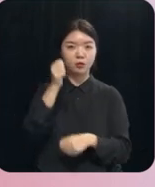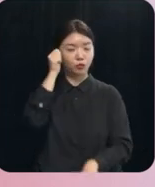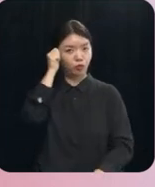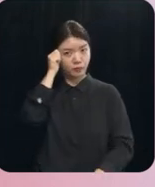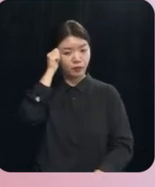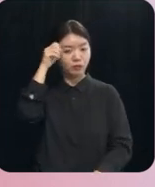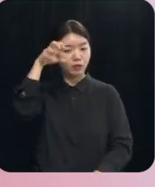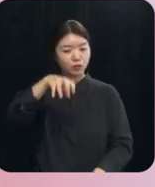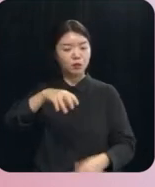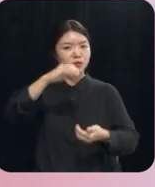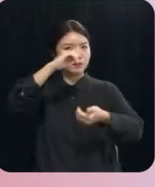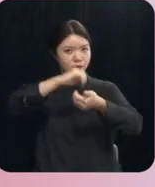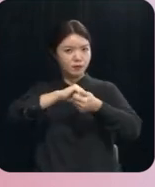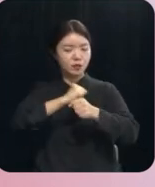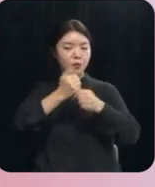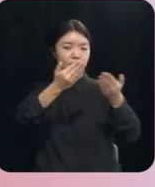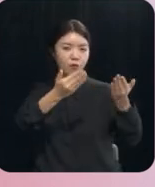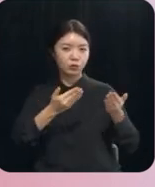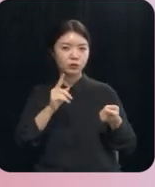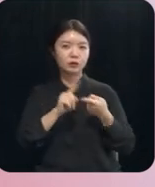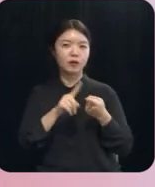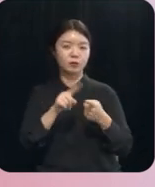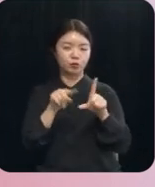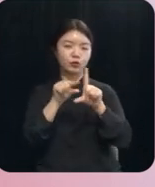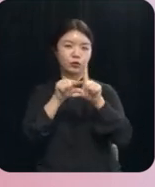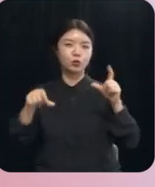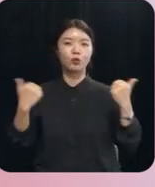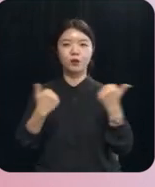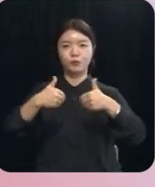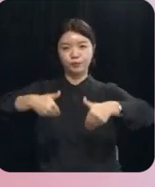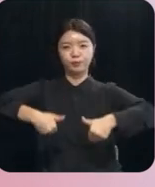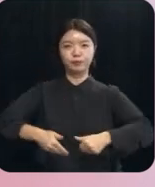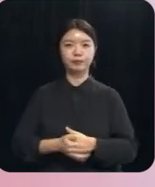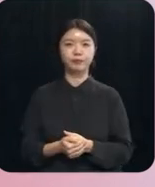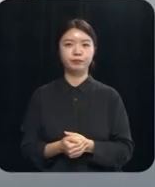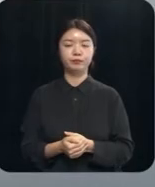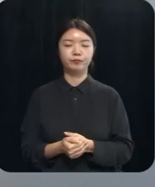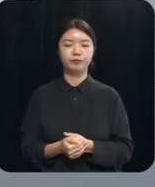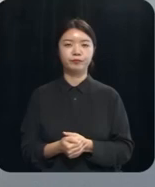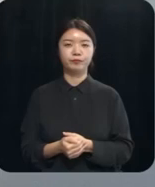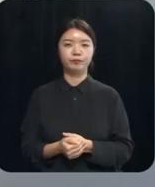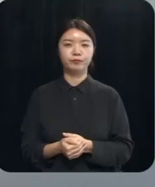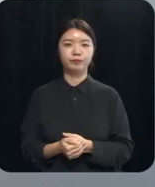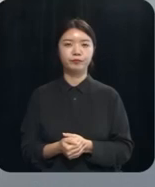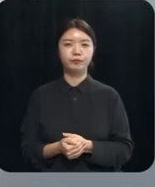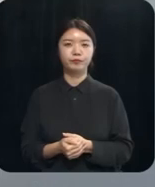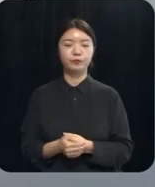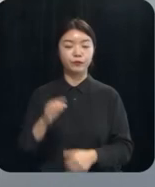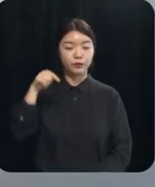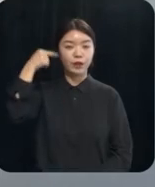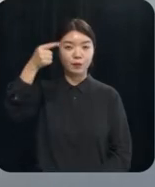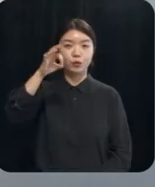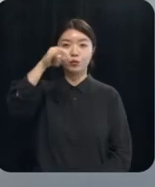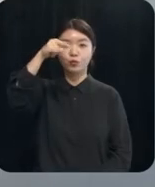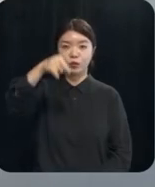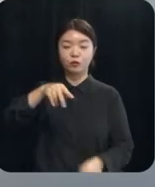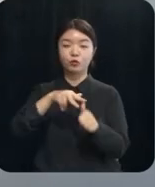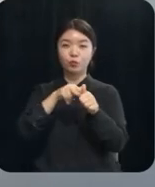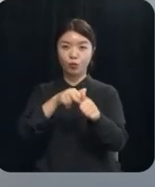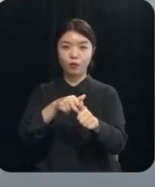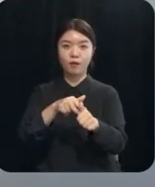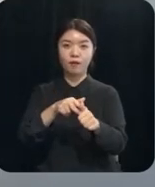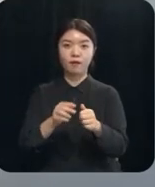숙박장소에 제한해서 받을 것인지 부분에 대해서 논의가 필요합니다. 네. 다음 위성곤